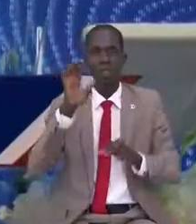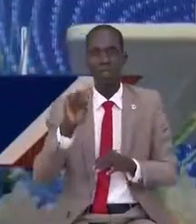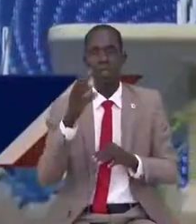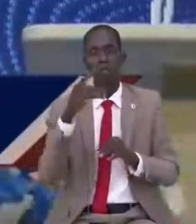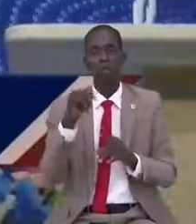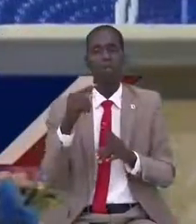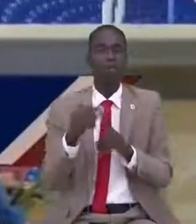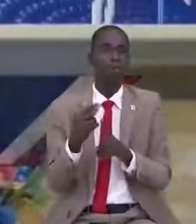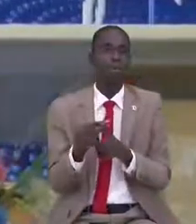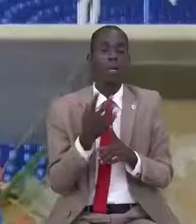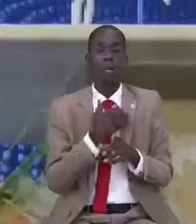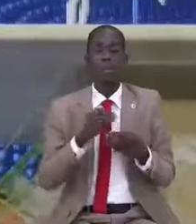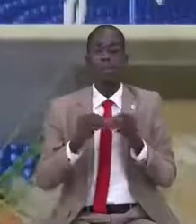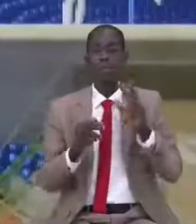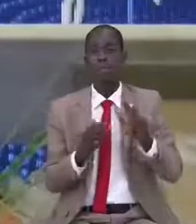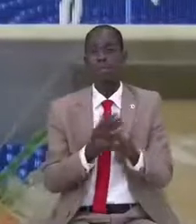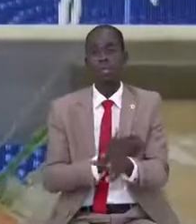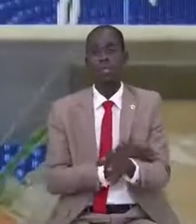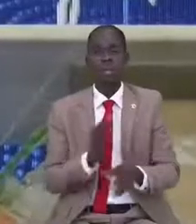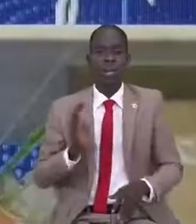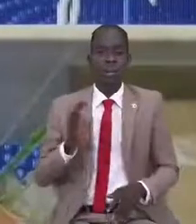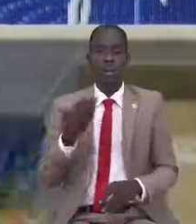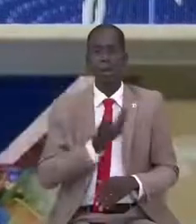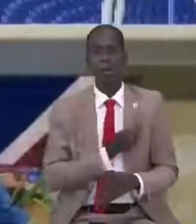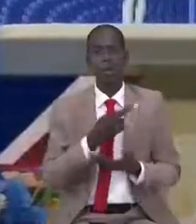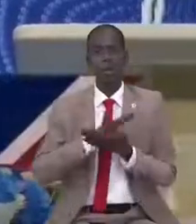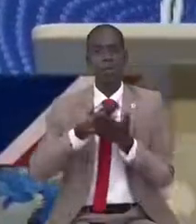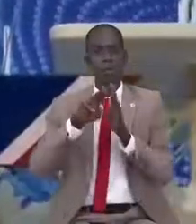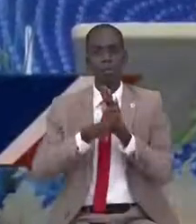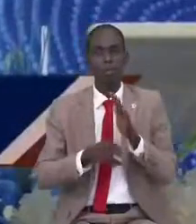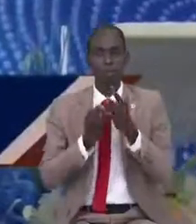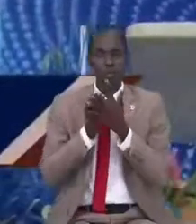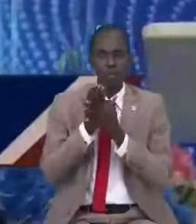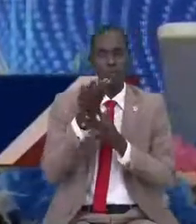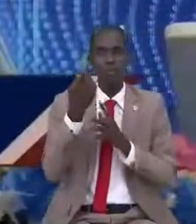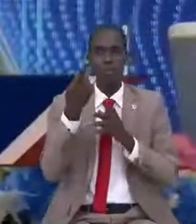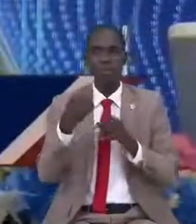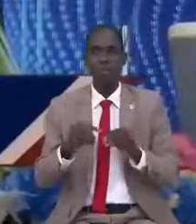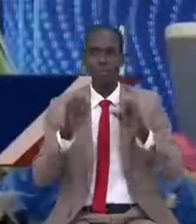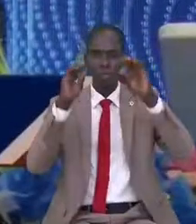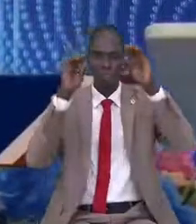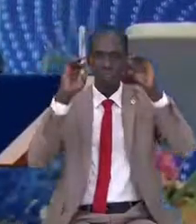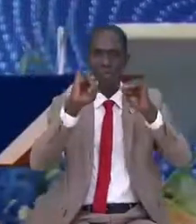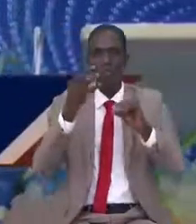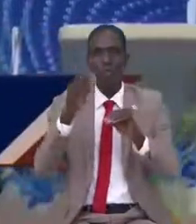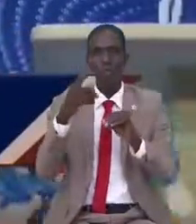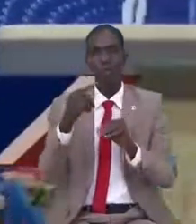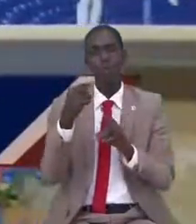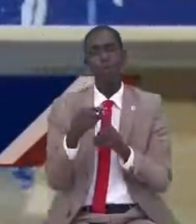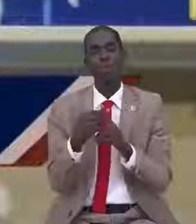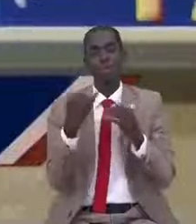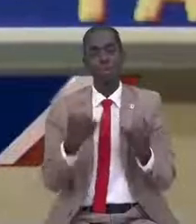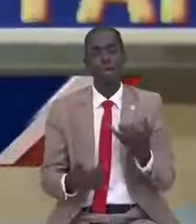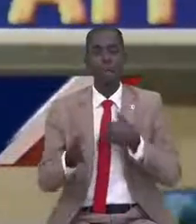parole. Et puis trois, notre justice à travers l'enseignement de la